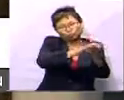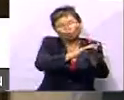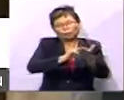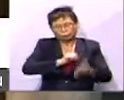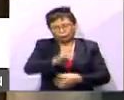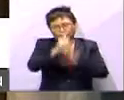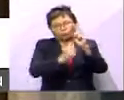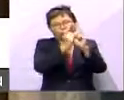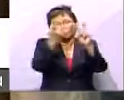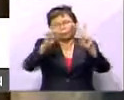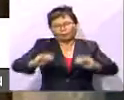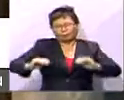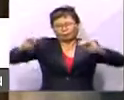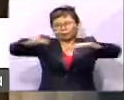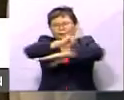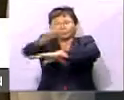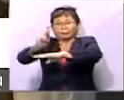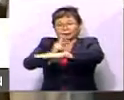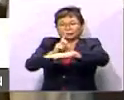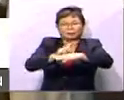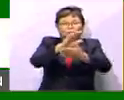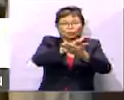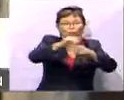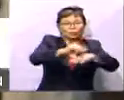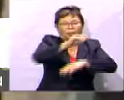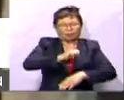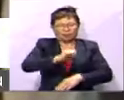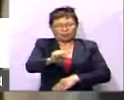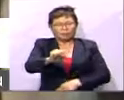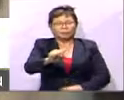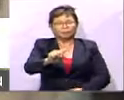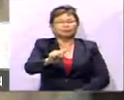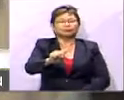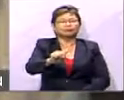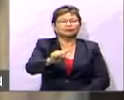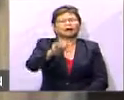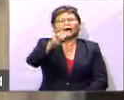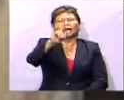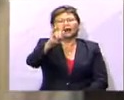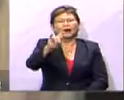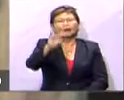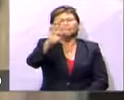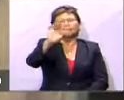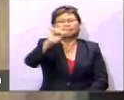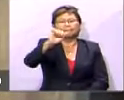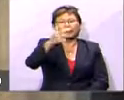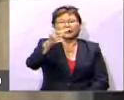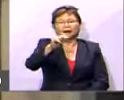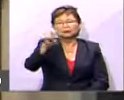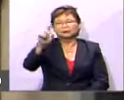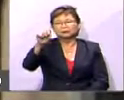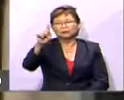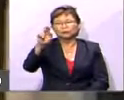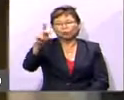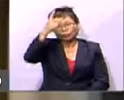Tahfiz 2018 peringkat kebangsaan di Sekolah Menengah Agama Ir Syahidah Aidiniah Bagan Datuk. Datuk Seri Dr. Ahmad